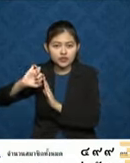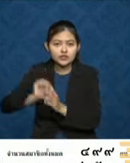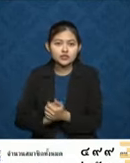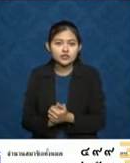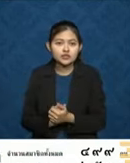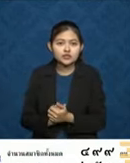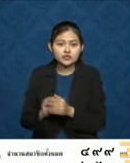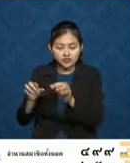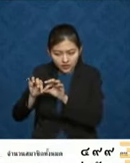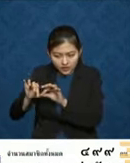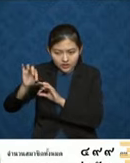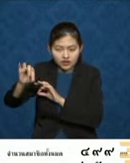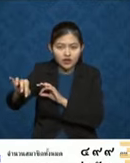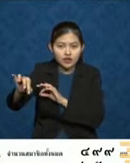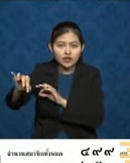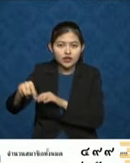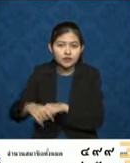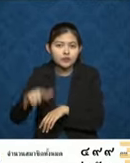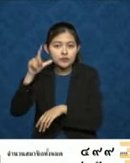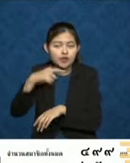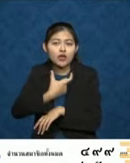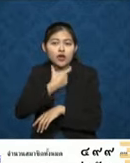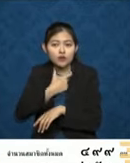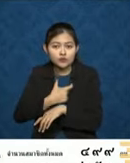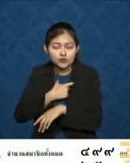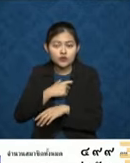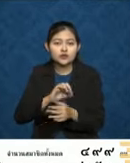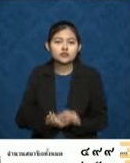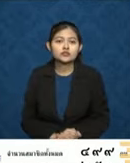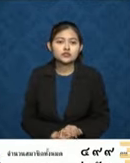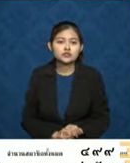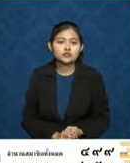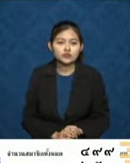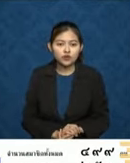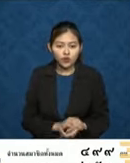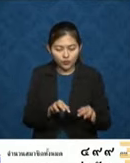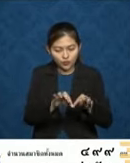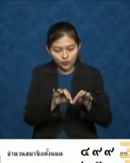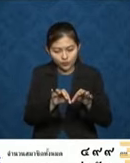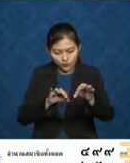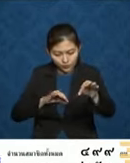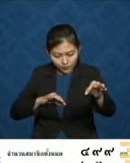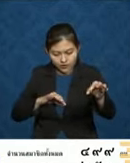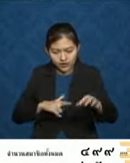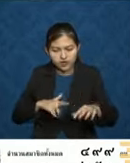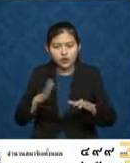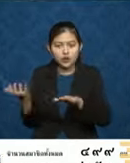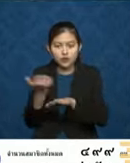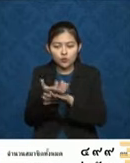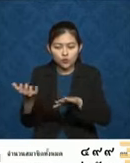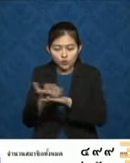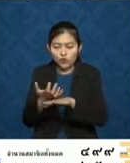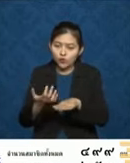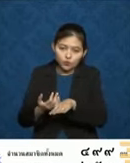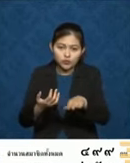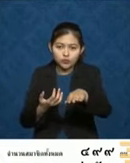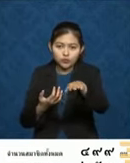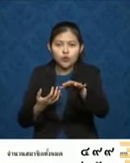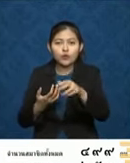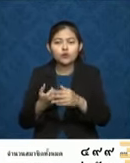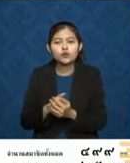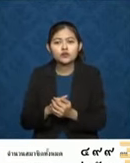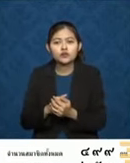เดินทางไปยังอำเภอแม่สะเลียงจังหวัดแม่ฮ่องสอนได้เส้นทางนี้มีความสัมพันธ์ในการขนส่งสินค้าและเดินทางสามารถเดินทาง